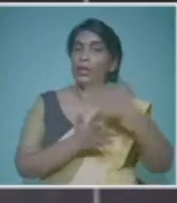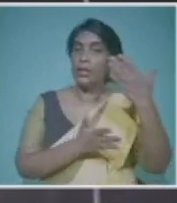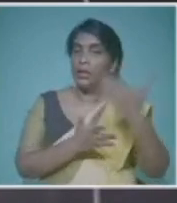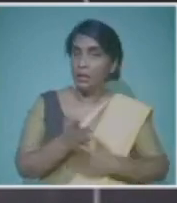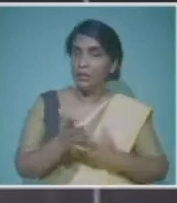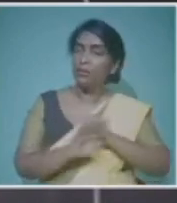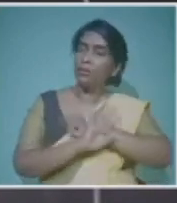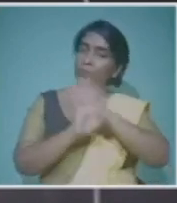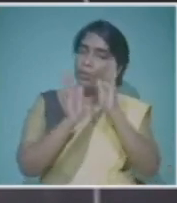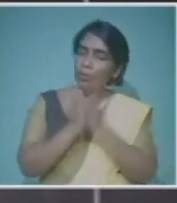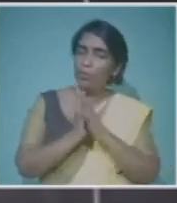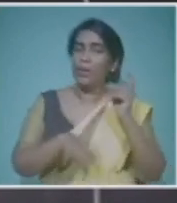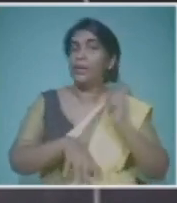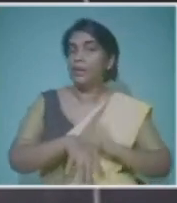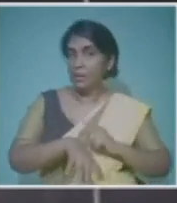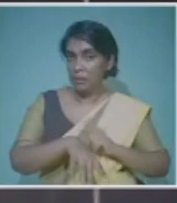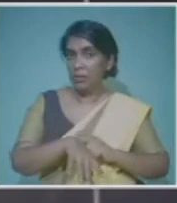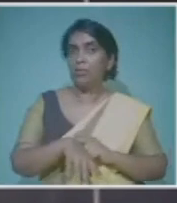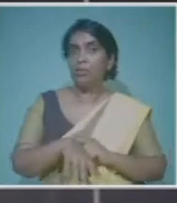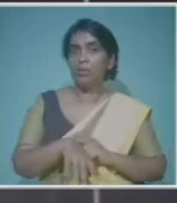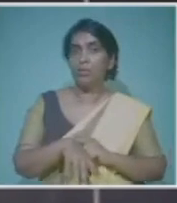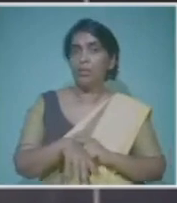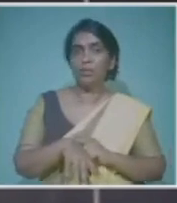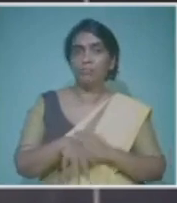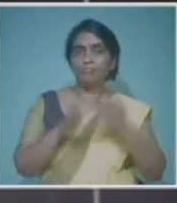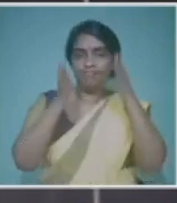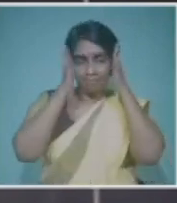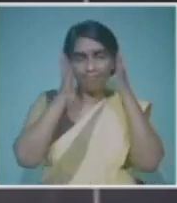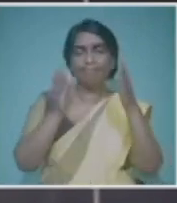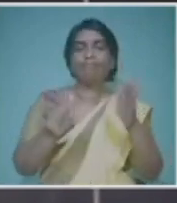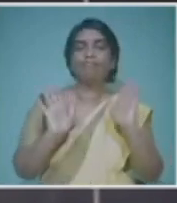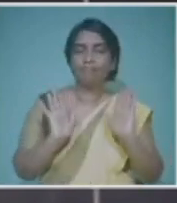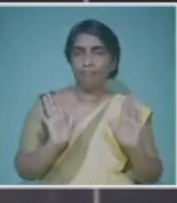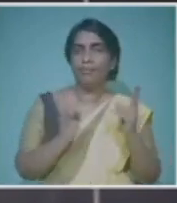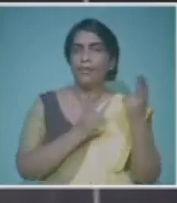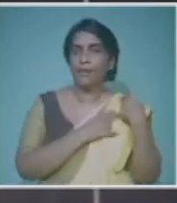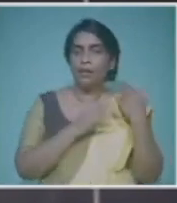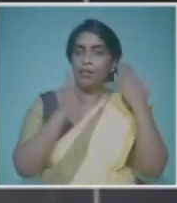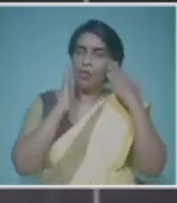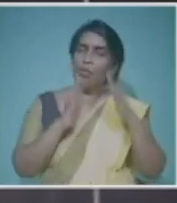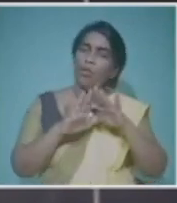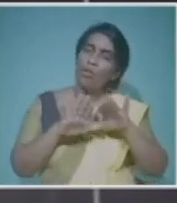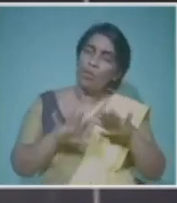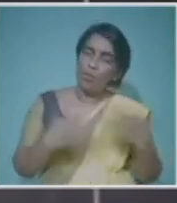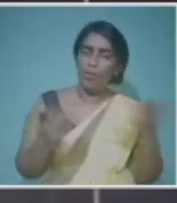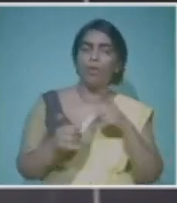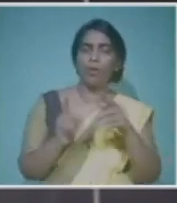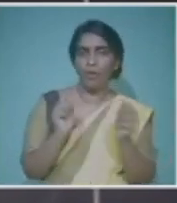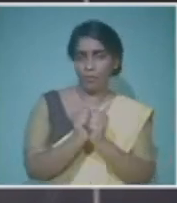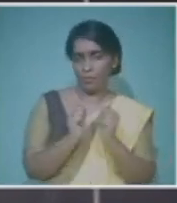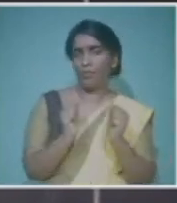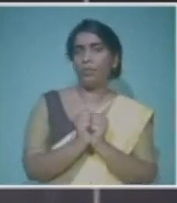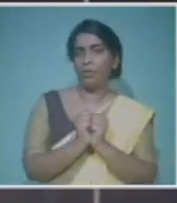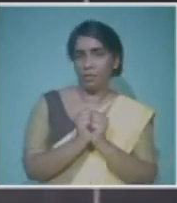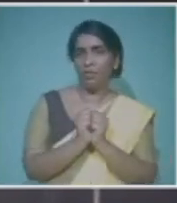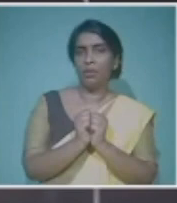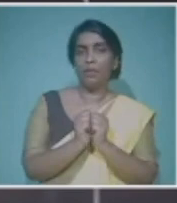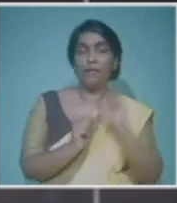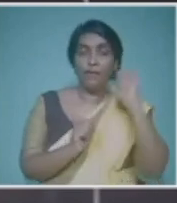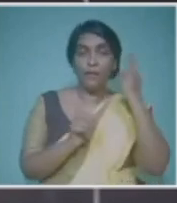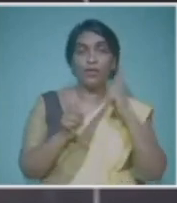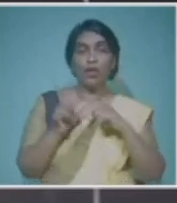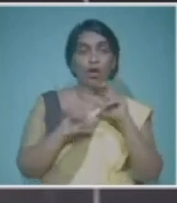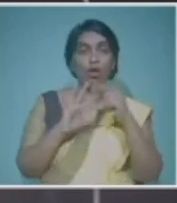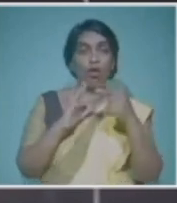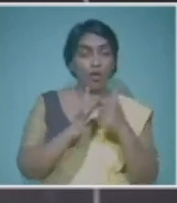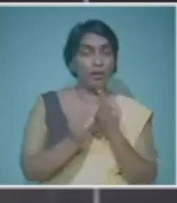වාර්තාවේ හැම අවස්ථාවෙම විෂයපත සීමාවක් තියෙනවා. හැම අවස්ථාවෙම ඕනෑම විශේෂ විගණනයකදී